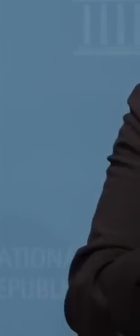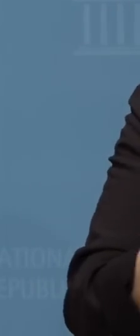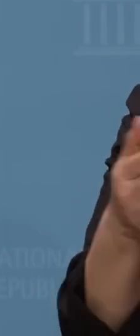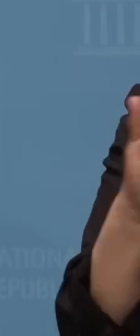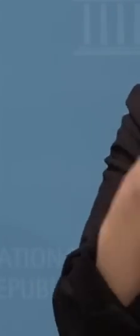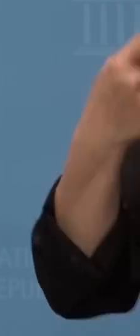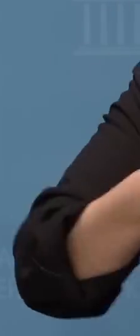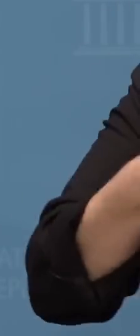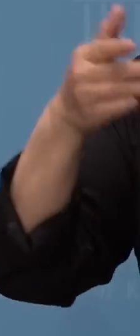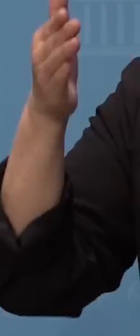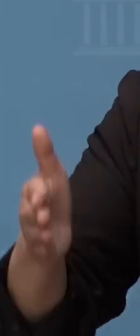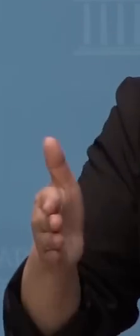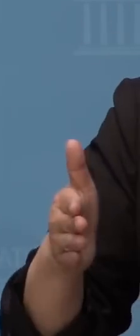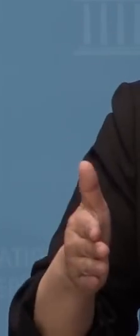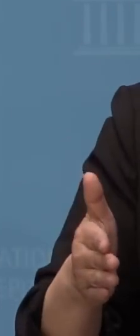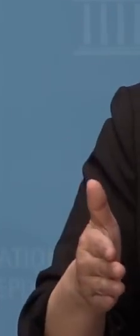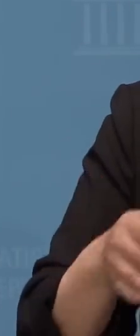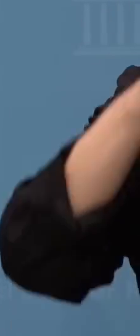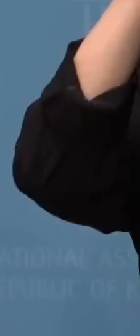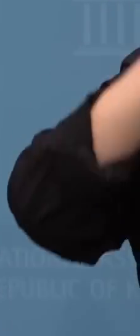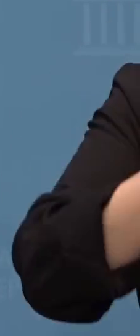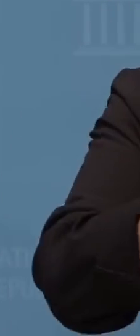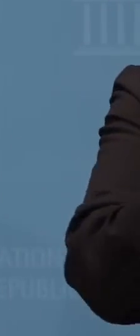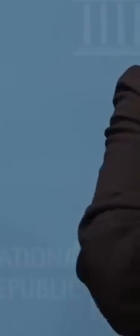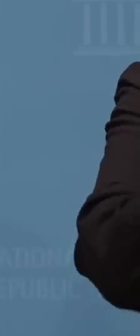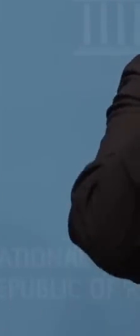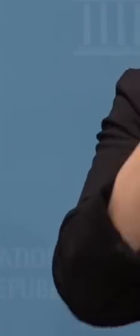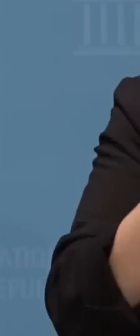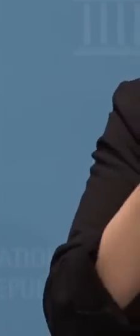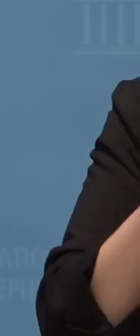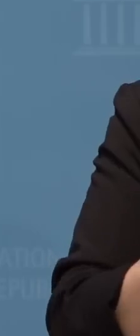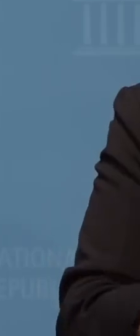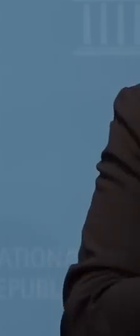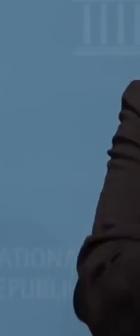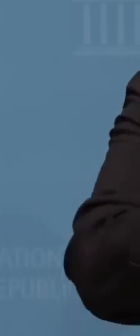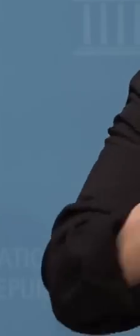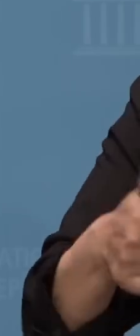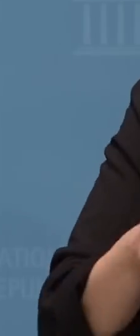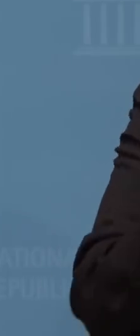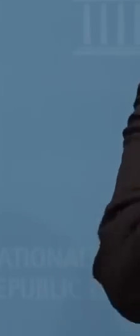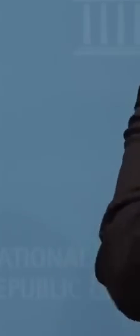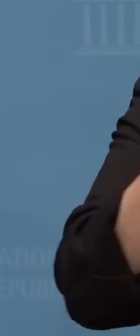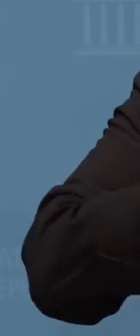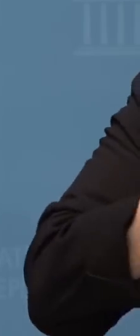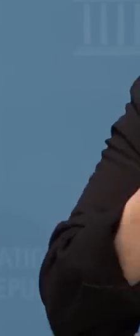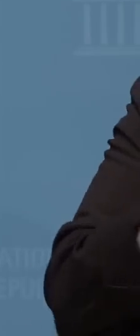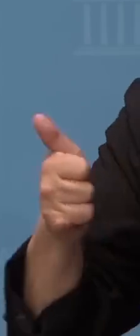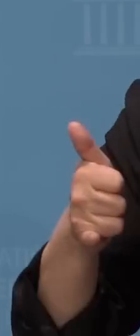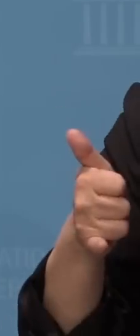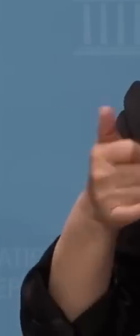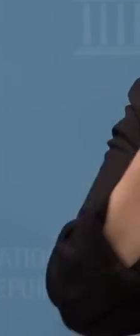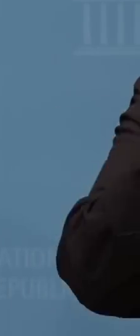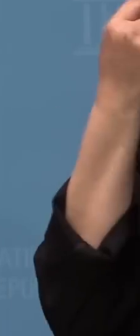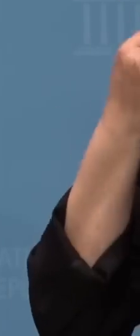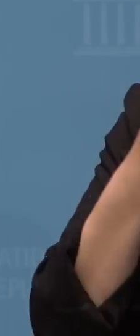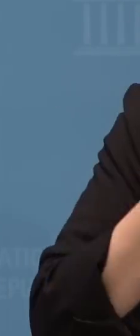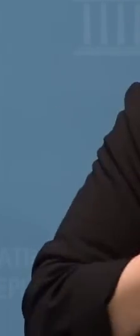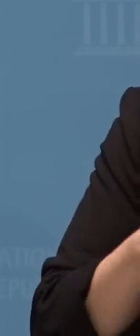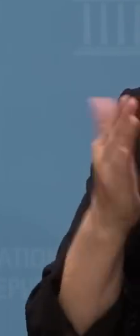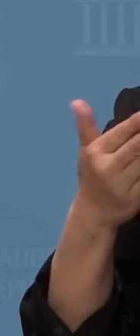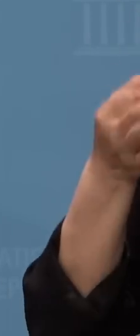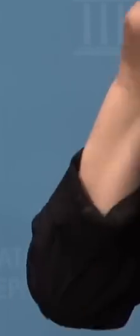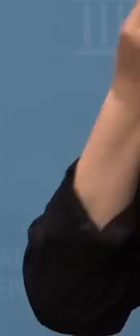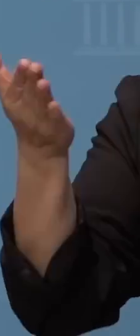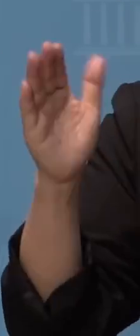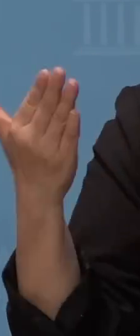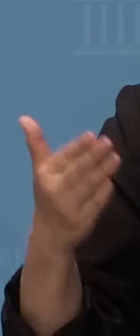따라서 지난 1년 동안 그저 무능한 대통령이 아니라 매우 위험한 대통령이었다는 점을 충분히